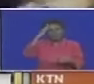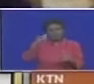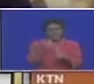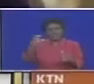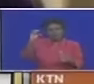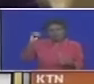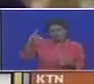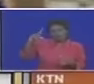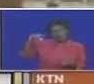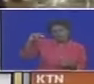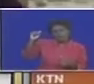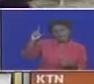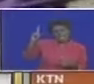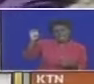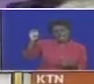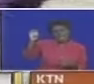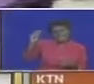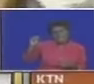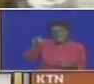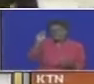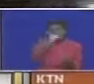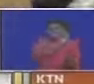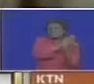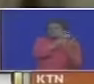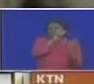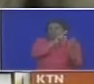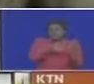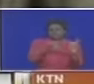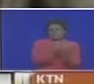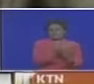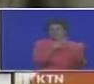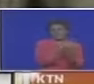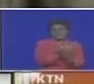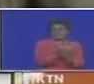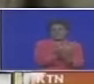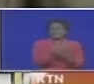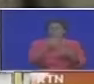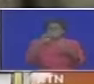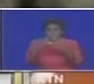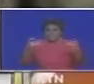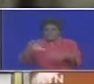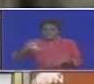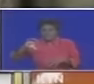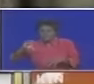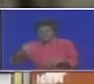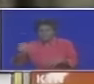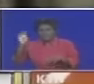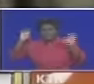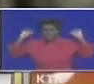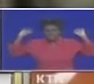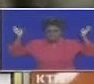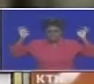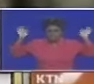Ogaden, ambao ni wafugaji wa mifugo ya aina tofauti. Wanaishi hata miji mikuu ya taifa la Ethiopia kama